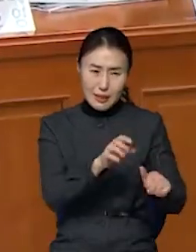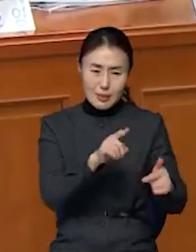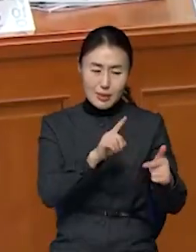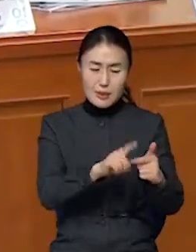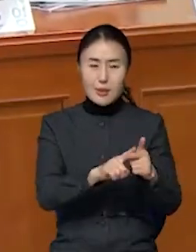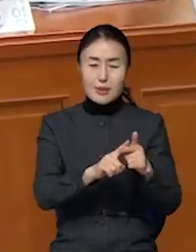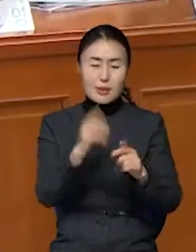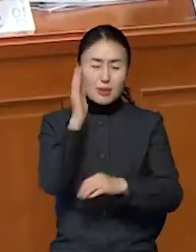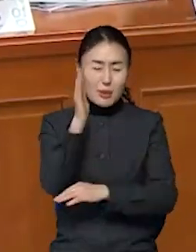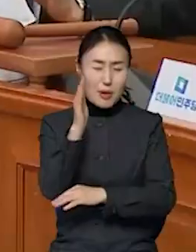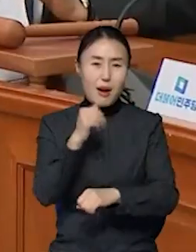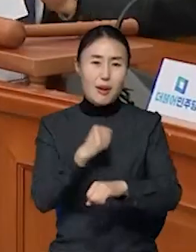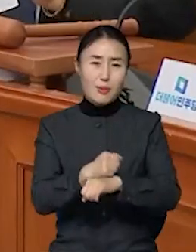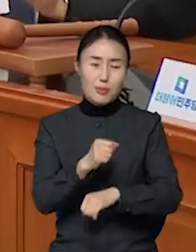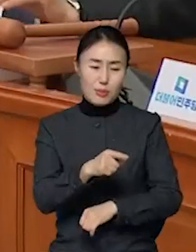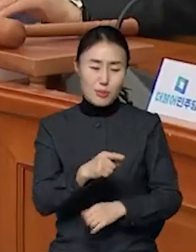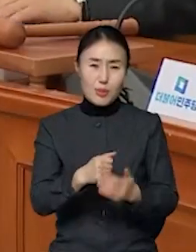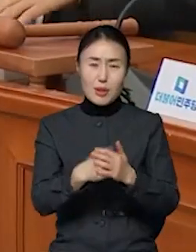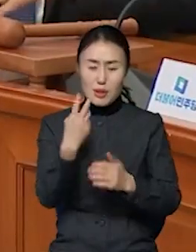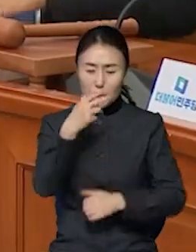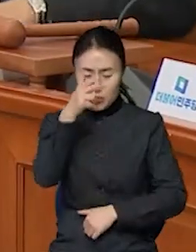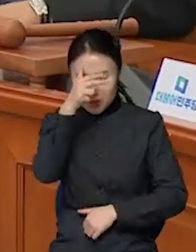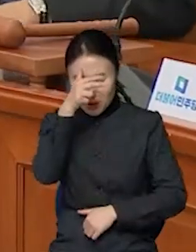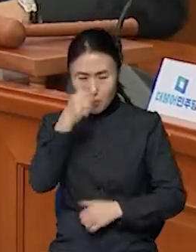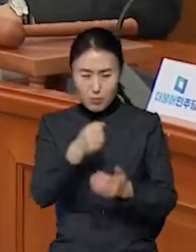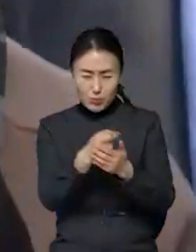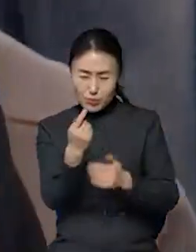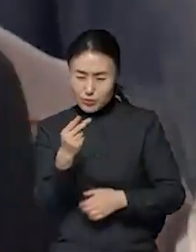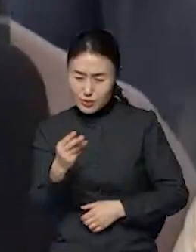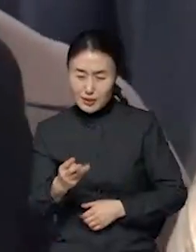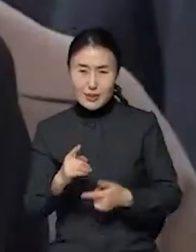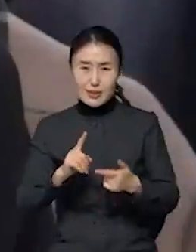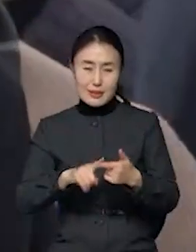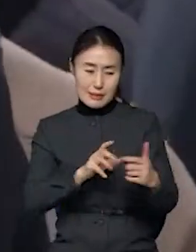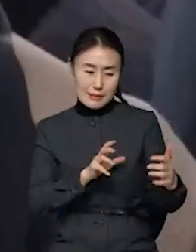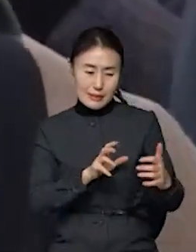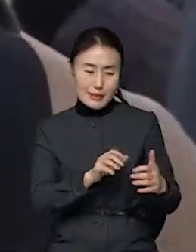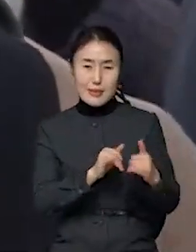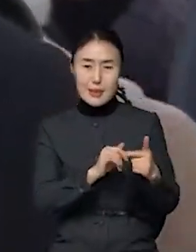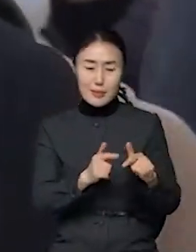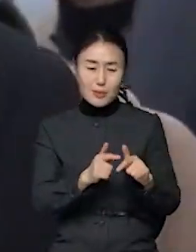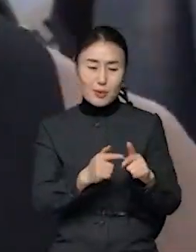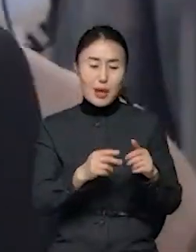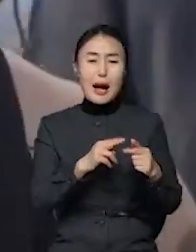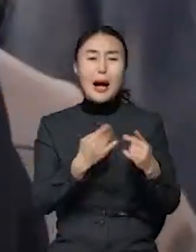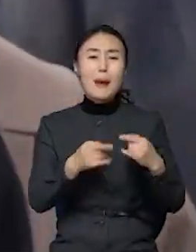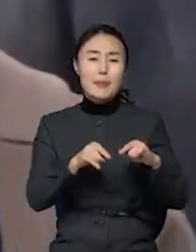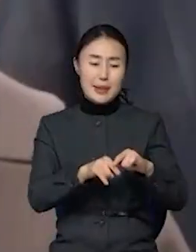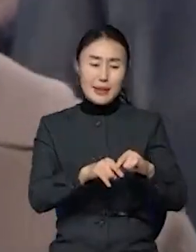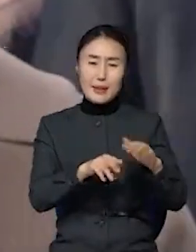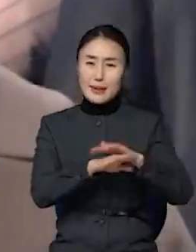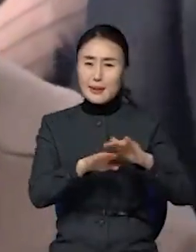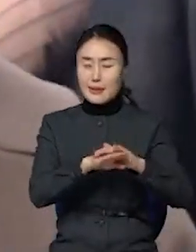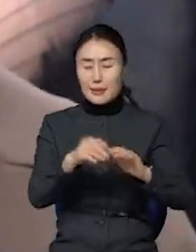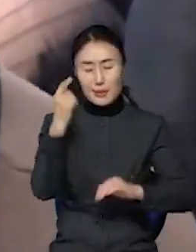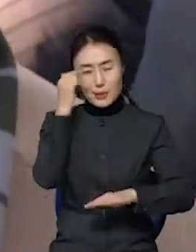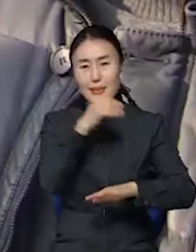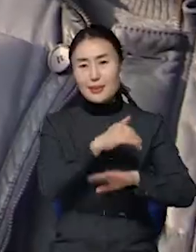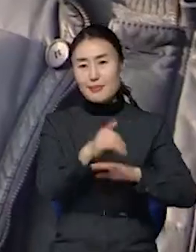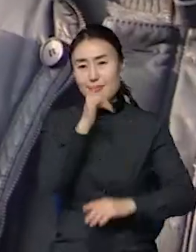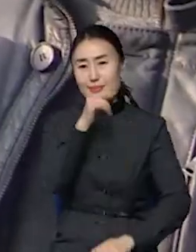자신을 둘러싼 검찰 리스크를 지지층 결집으로 풀어나가겠다는 의지가 반영된 것 아니냐는 해석도